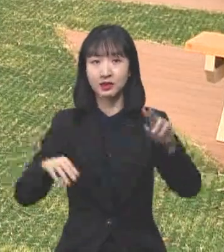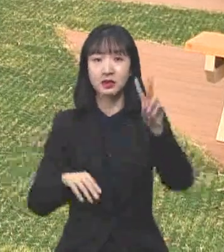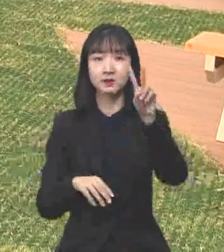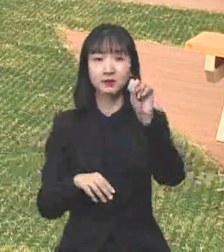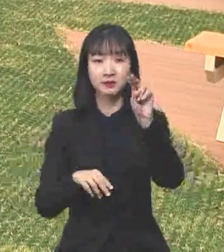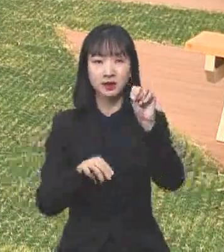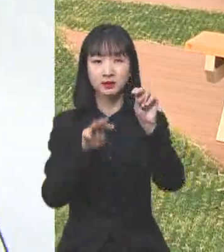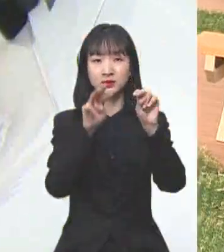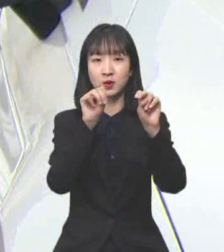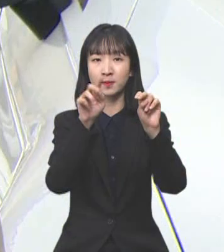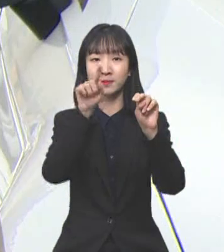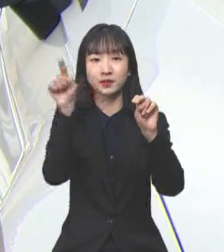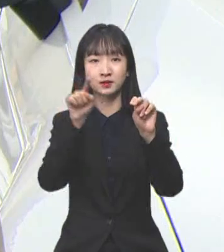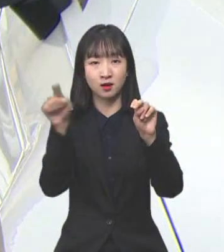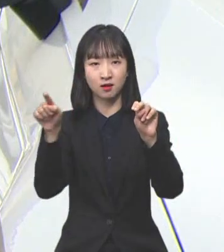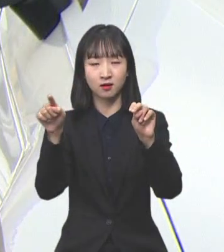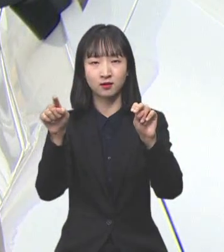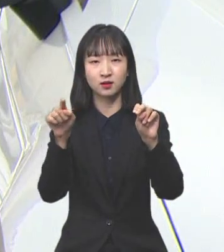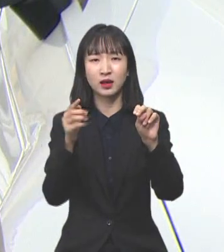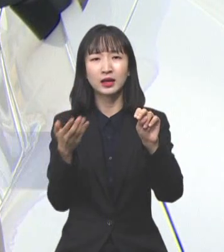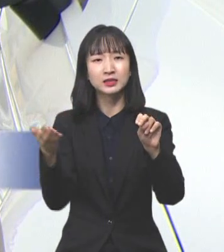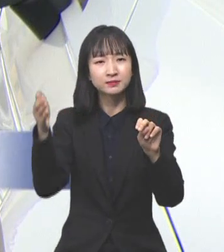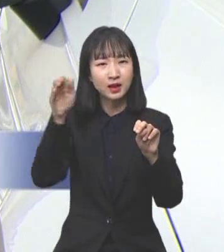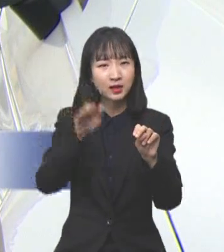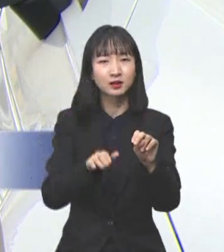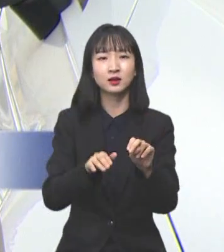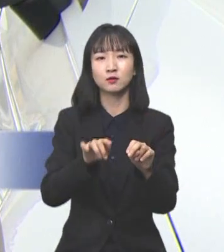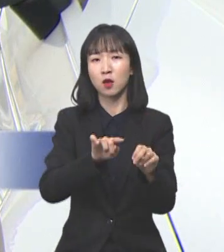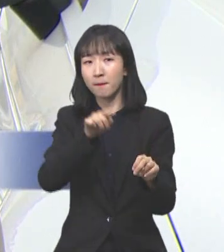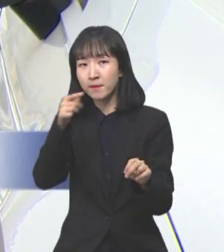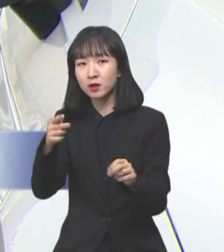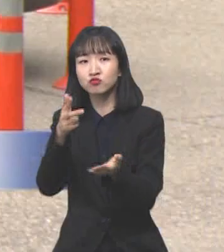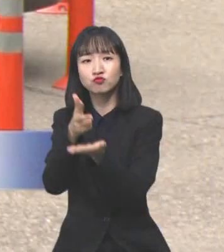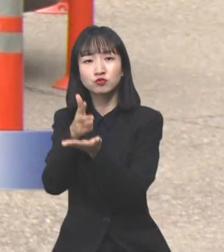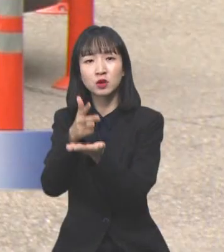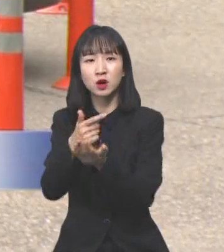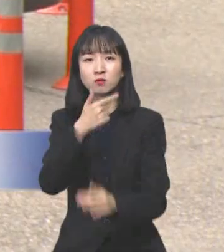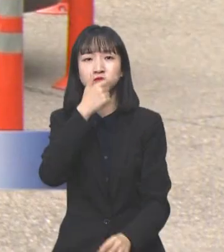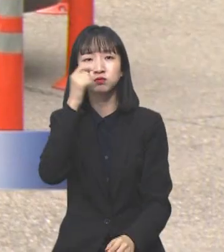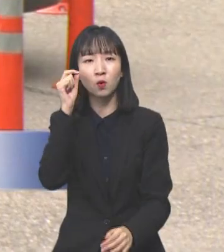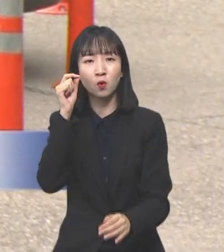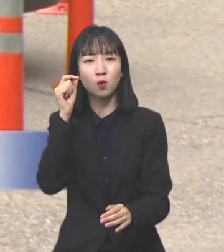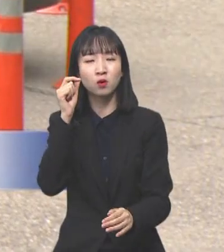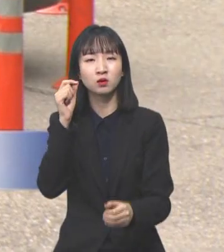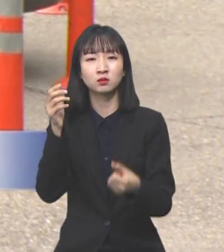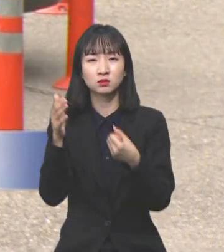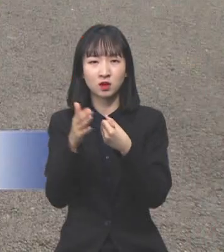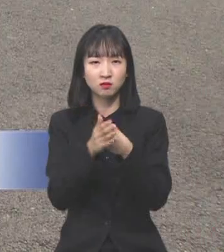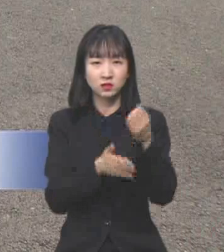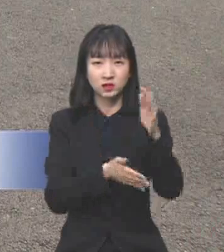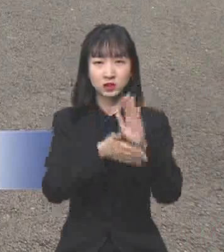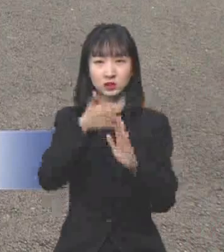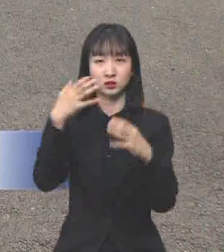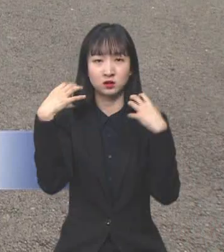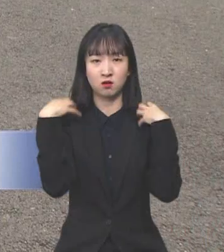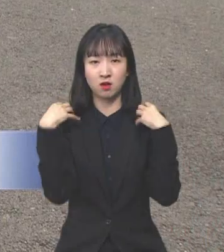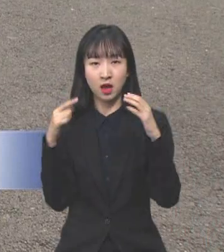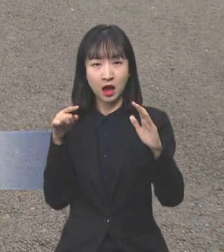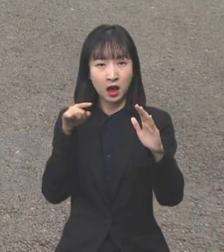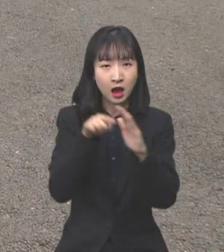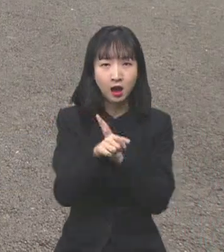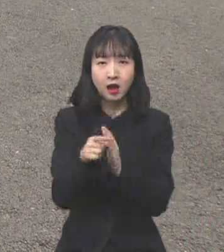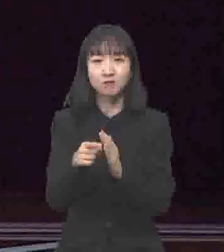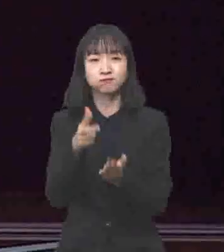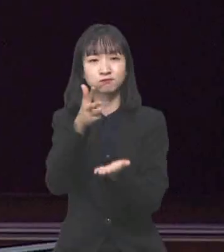만든 인천에 뜨다 만 그렇지 않아도 부족한 주차 공간이 더 좋아져 지쳐 찾는 민원인들의 주차 민어는 가중될